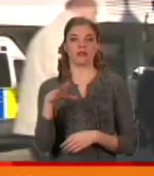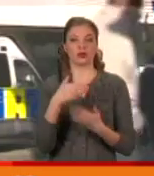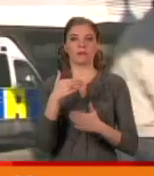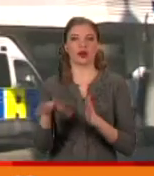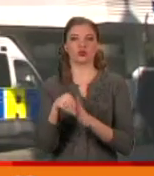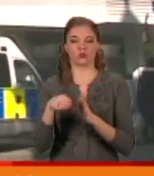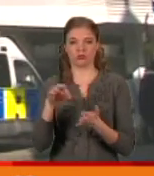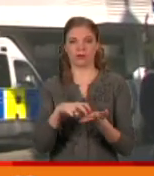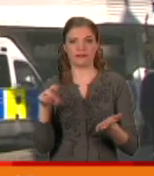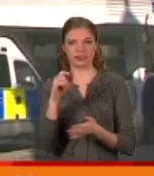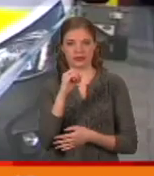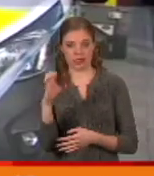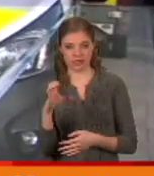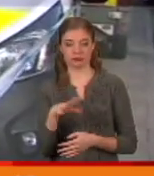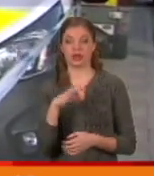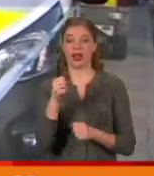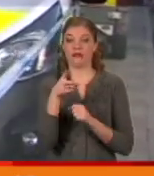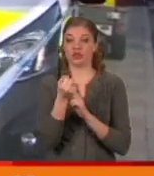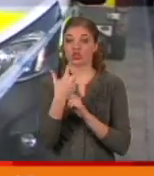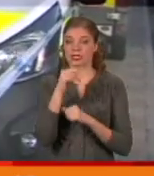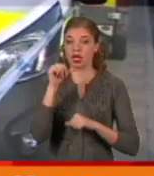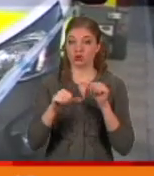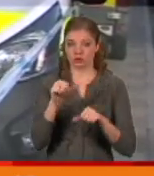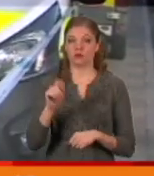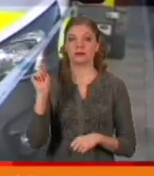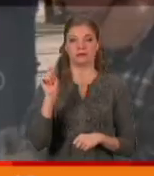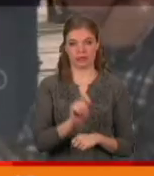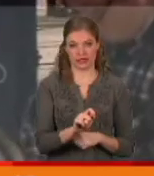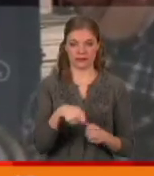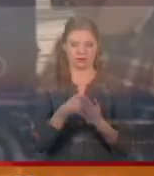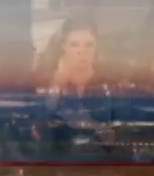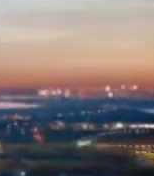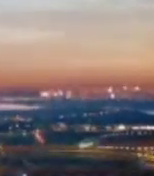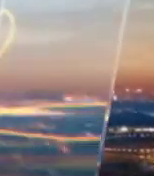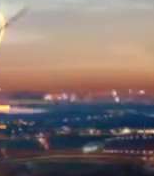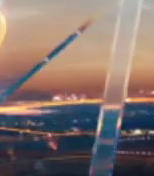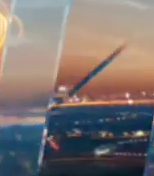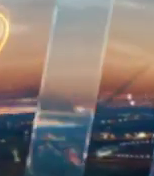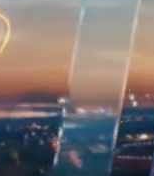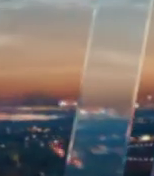голосуванням про вихід із ЄС, а в 2013 році приїздив до Києва.